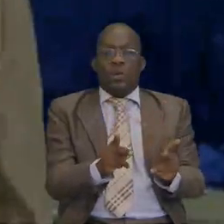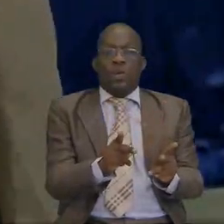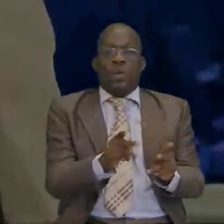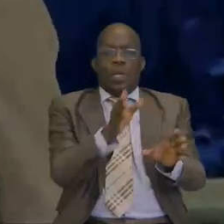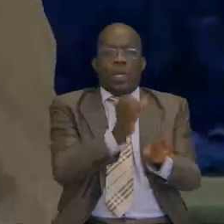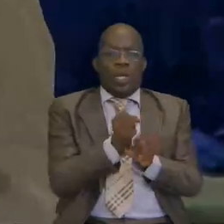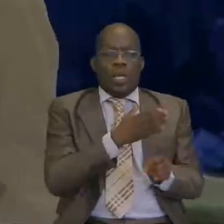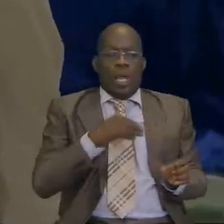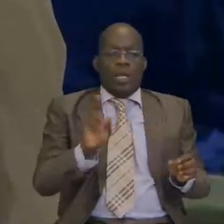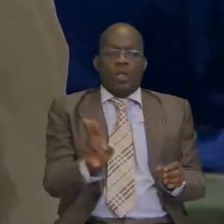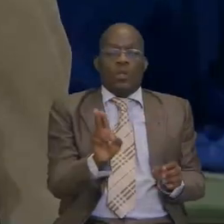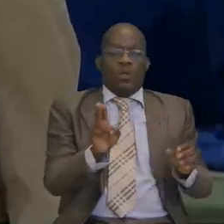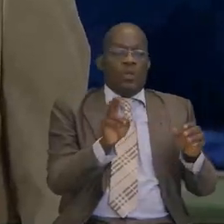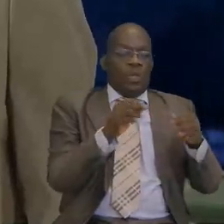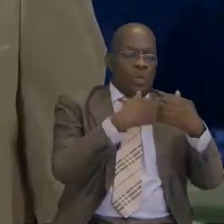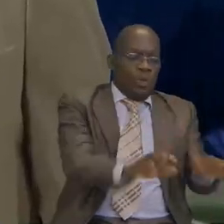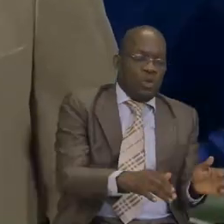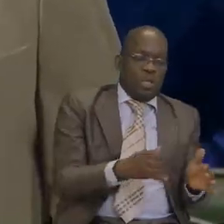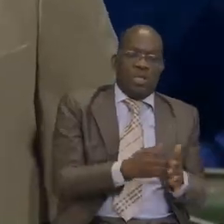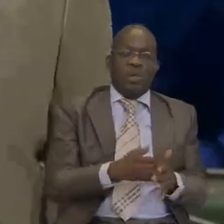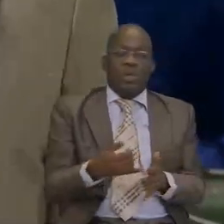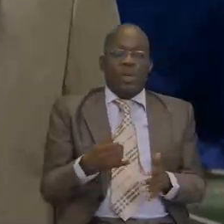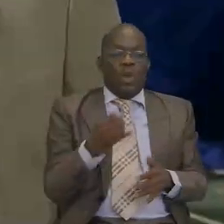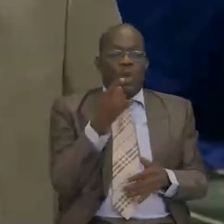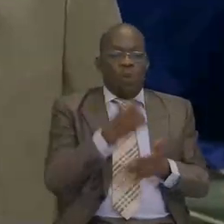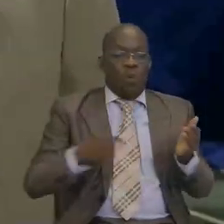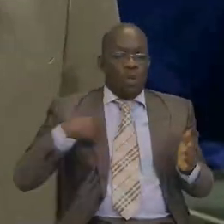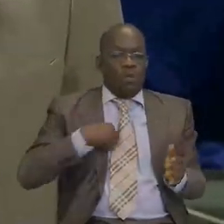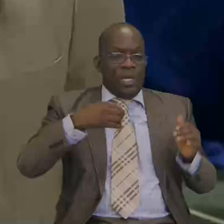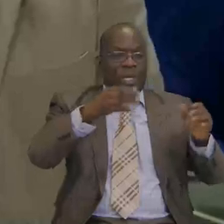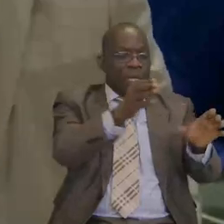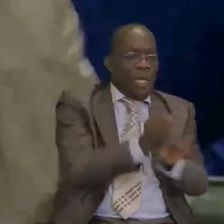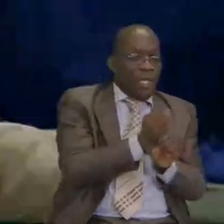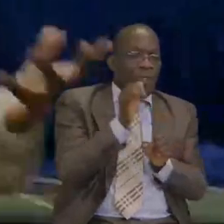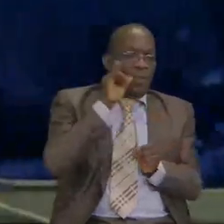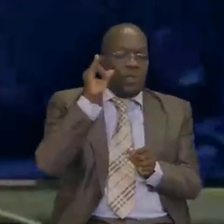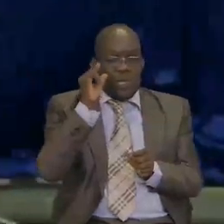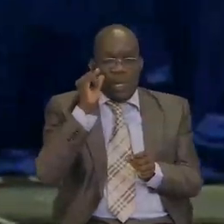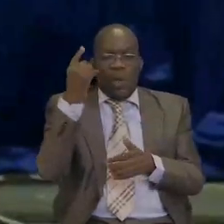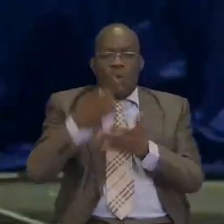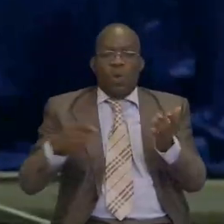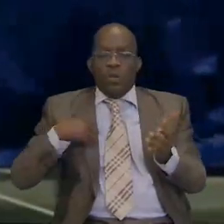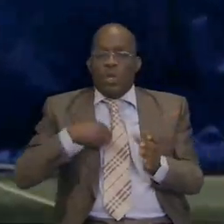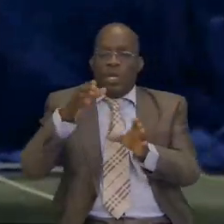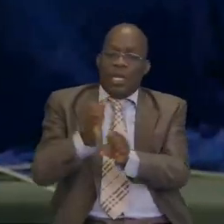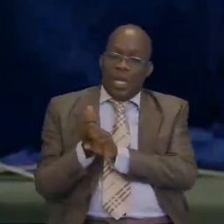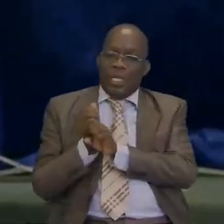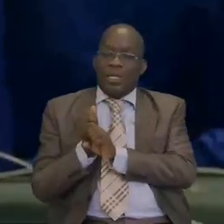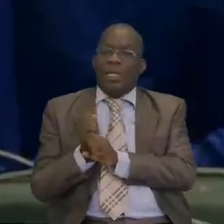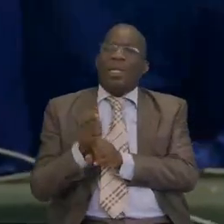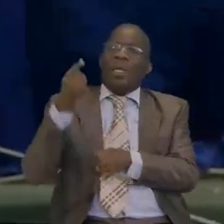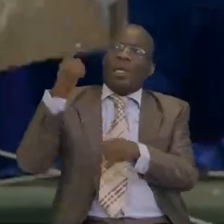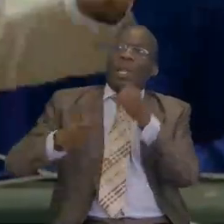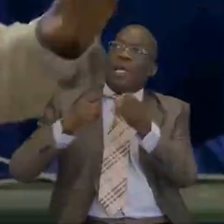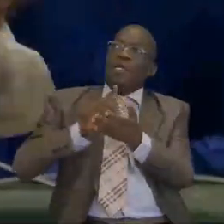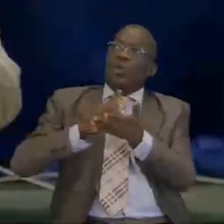reçoivent et perdent. Ce que nous avons eu hier, ce que nous avons eu l'autre semaine, ce que nous avons eu du